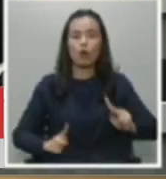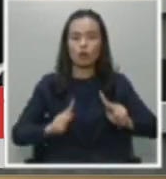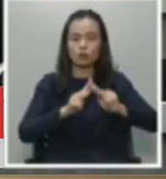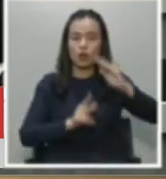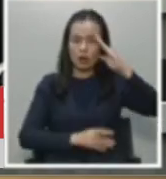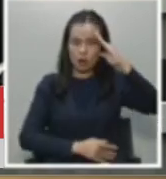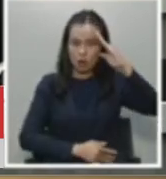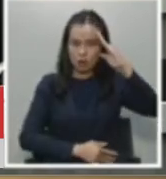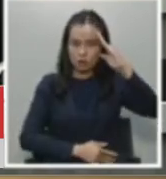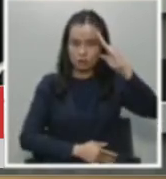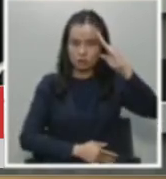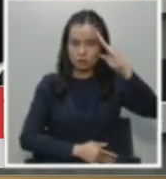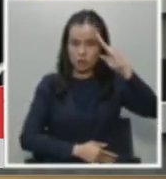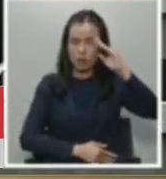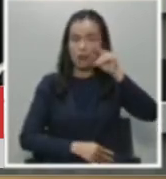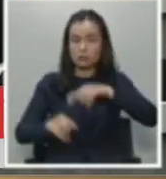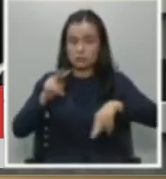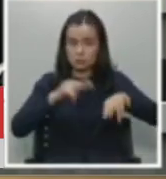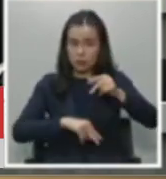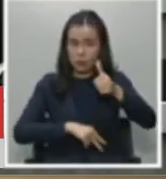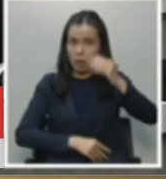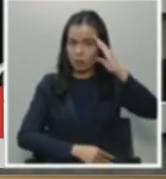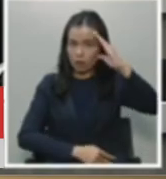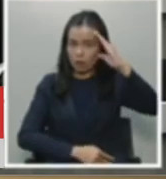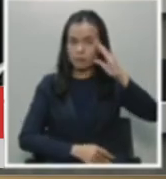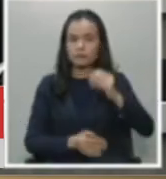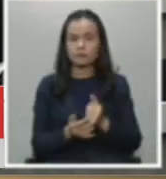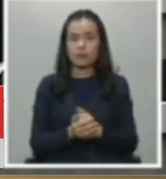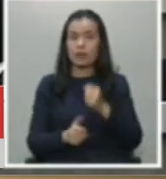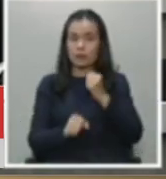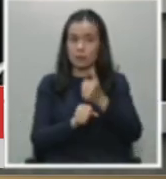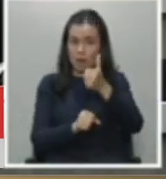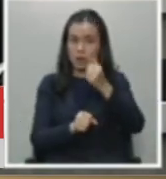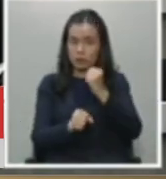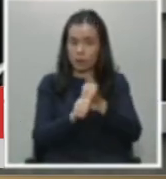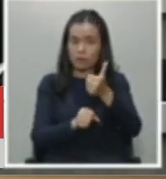สังขยาณาได้ยังครับกองทัพ ครับ ทำได้ยังครับให้โปร่งใส